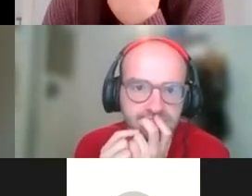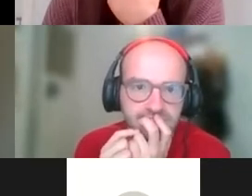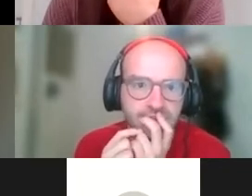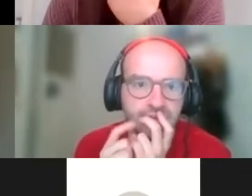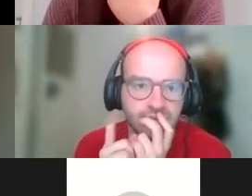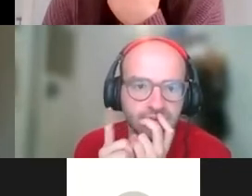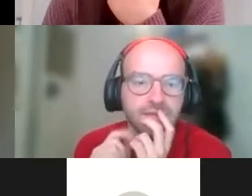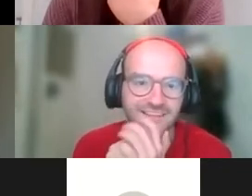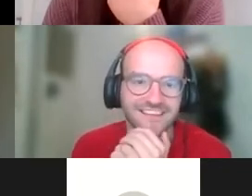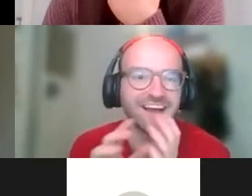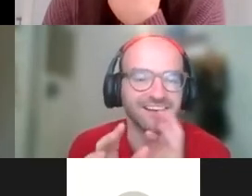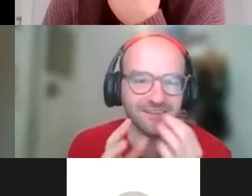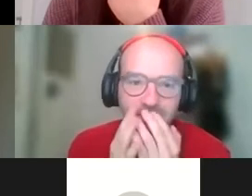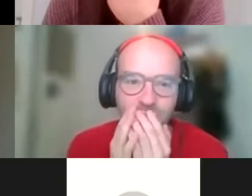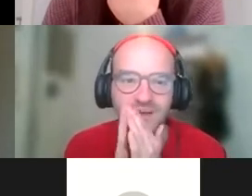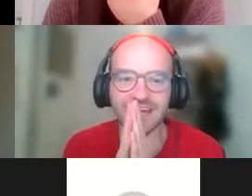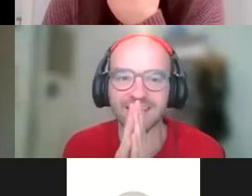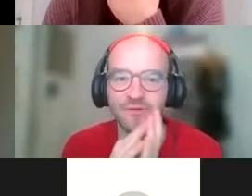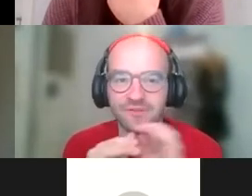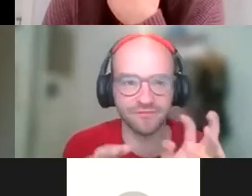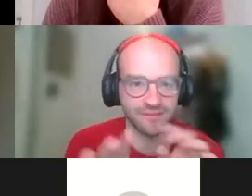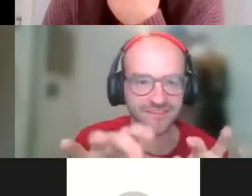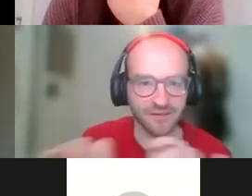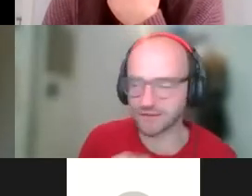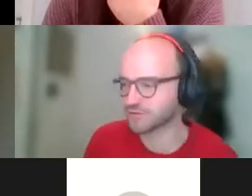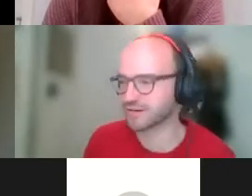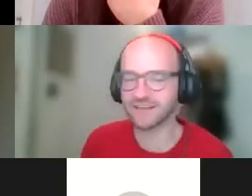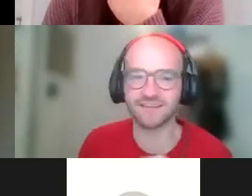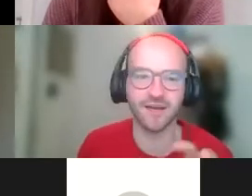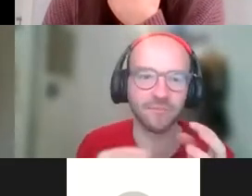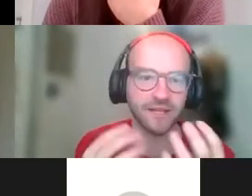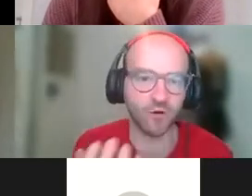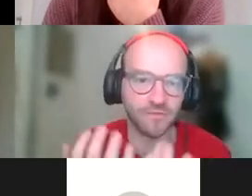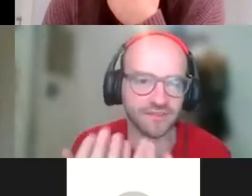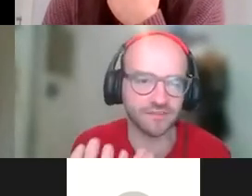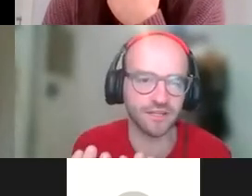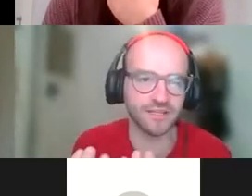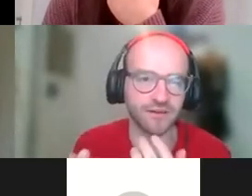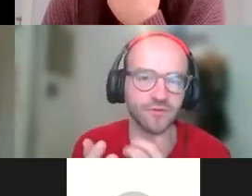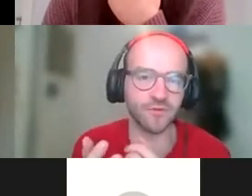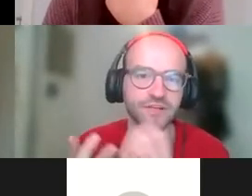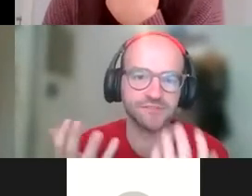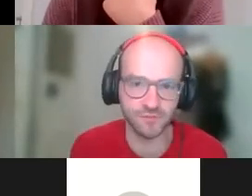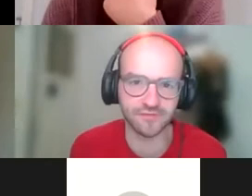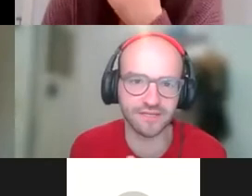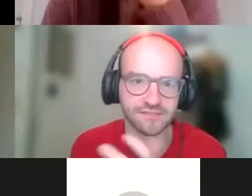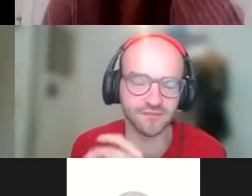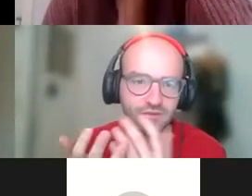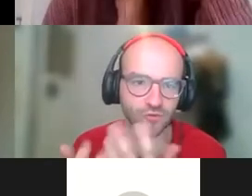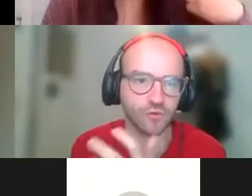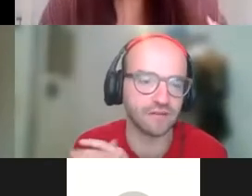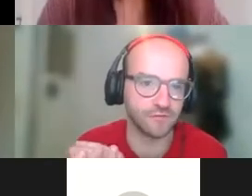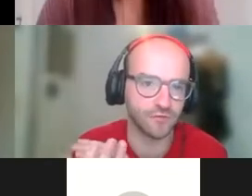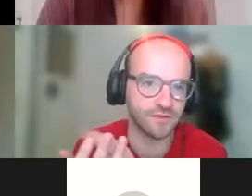zijn vinger omhoog gaan. Ja, ik heb nog een klein... We hebben het even intern ook even overlegd. Maar er komt, net als vorig jaar, komt er ook in de zomervakantie